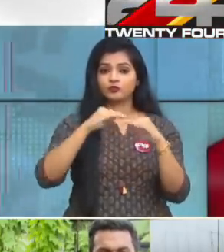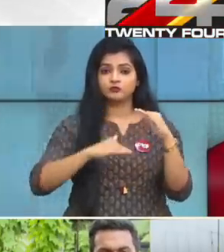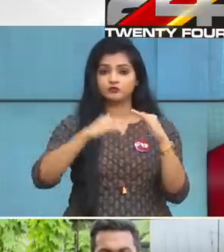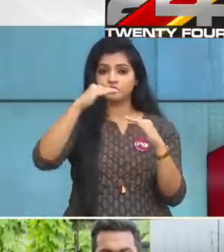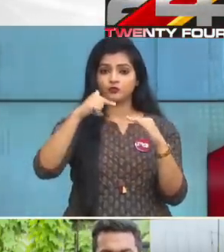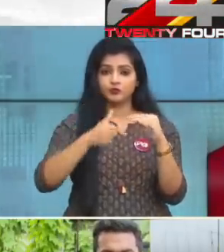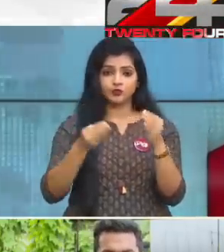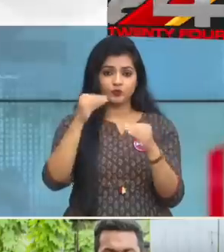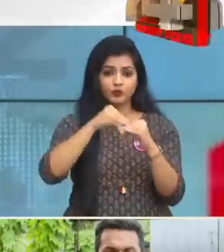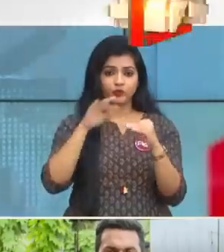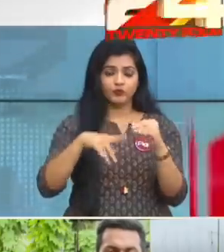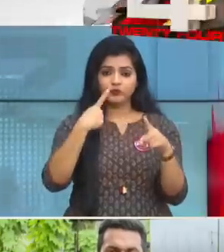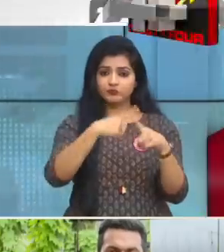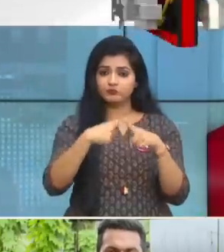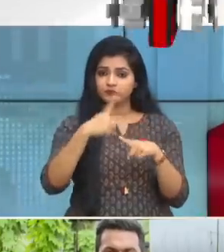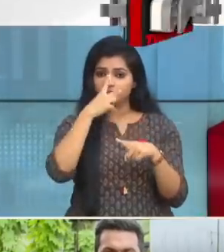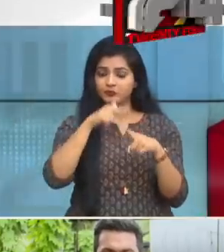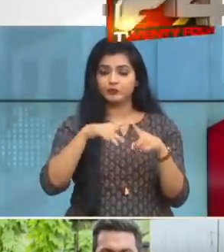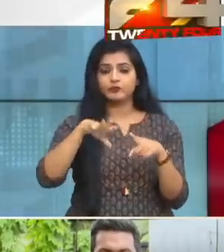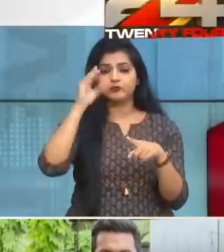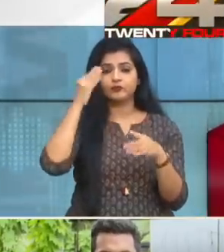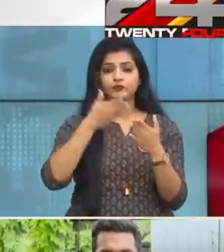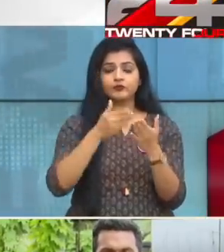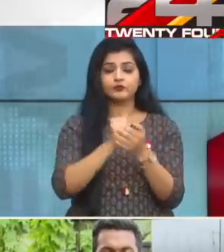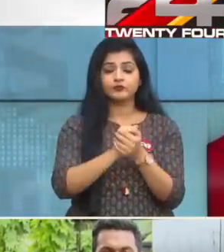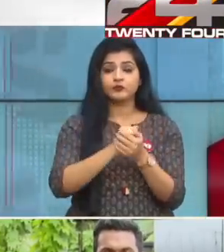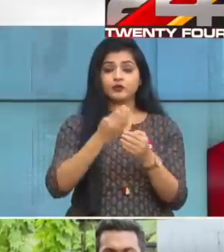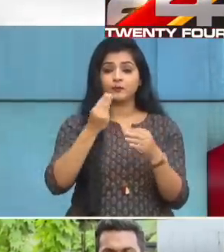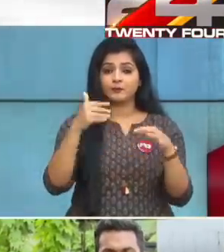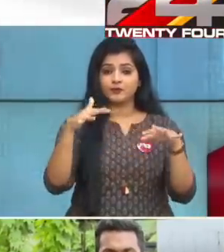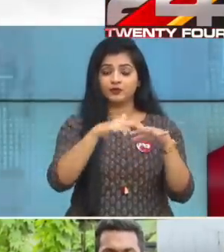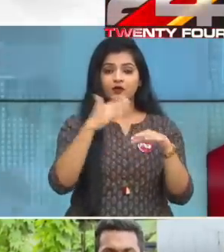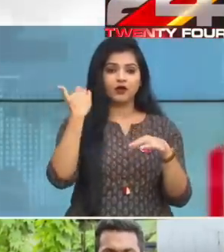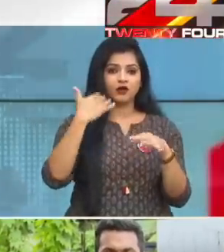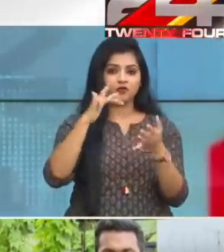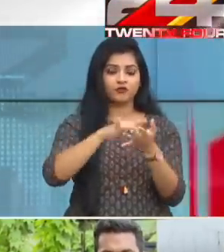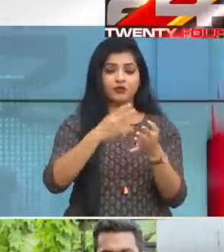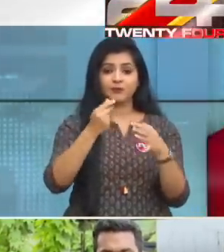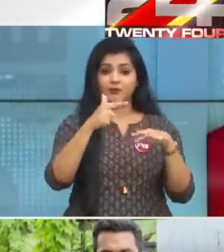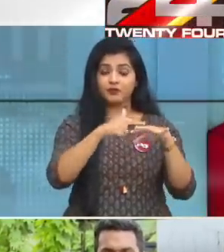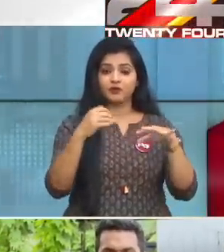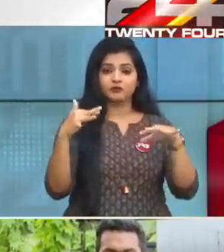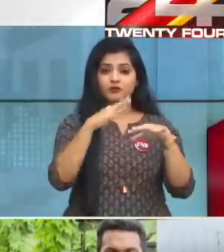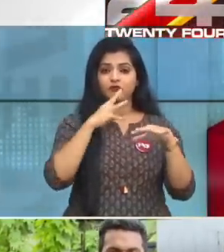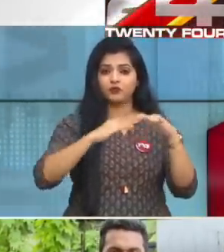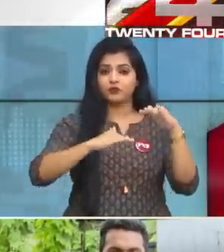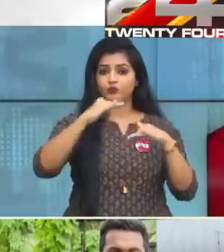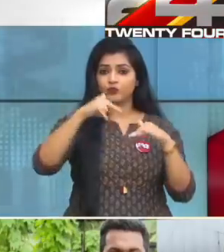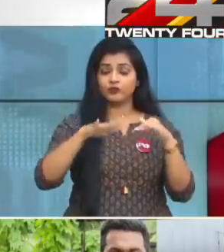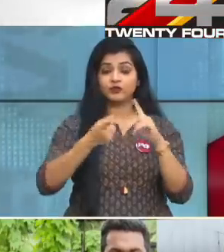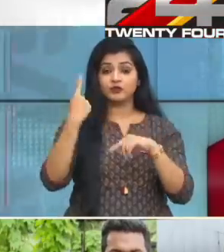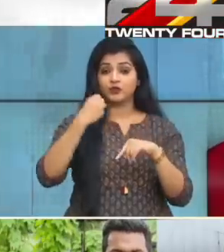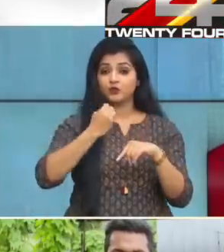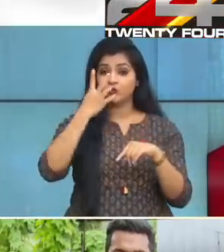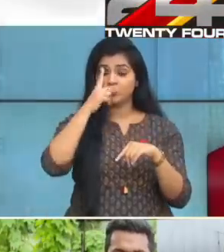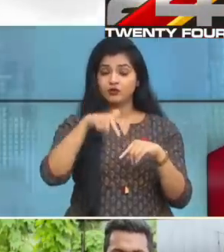എന്നുള്ളതാണ് അളവ് പ്രകാരം നമുക്ക് ലഭിക്കുന്ന വിവരം. അതായത് മണൽപ്പുറത്തേക്ക് വെള്ളം, ആലുവ മണപ്പുറത്തേക്ക് വെള്ളം കയറി തുടങ്ങിയിട്ടുണ്ട്. ഇന്നലെ രാവിലെയൊക്കെ കണ്ട